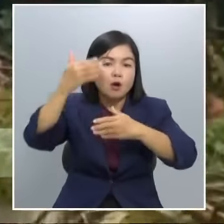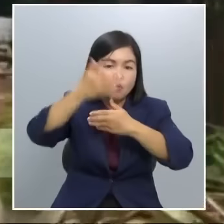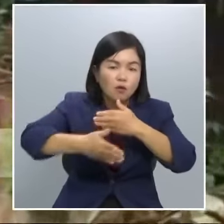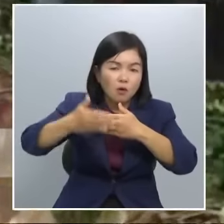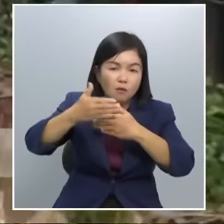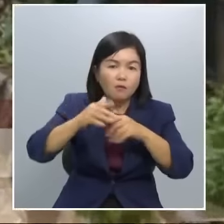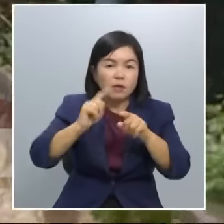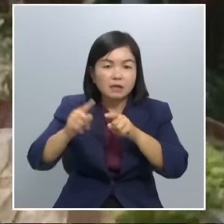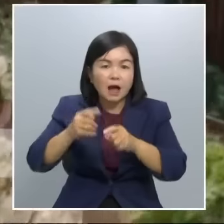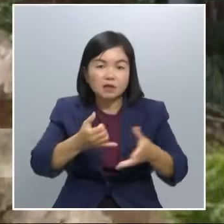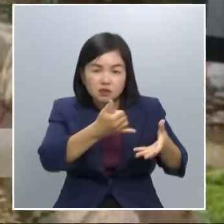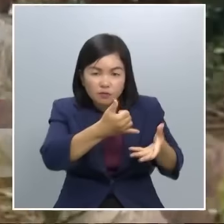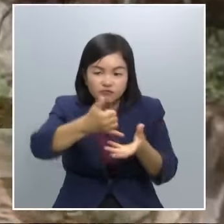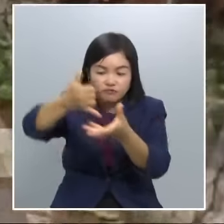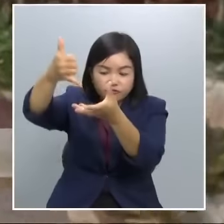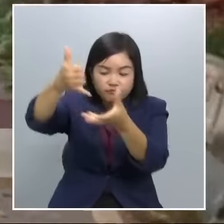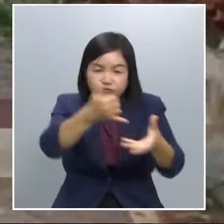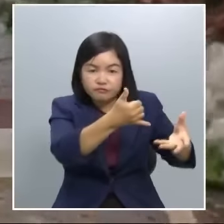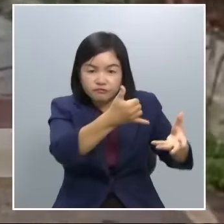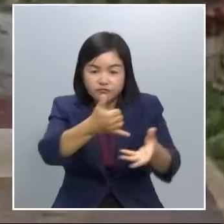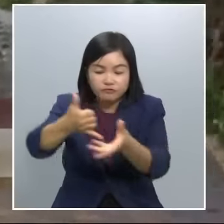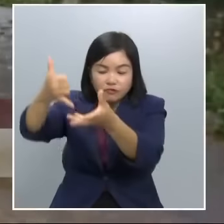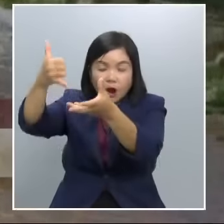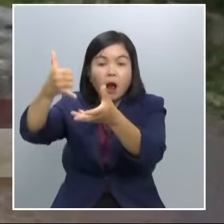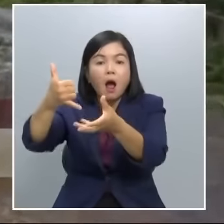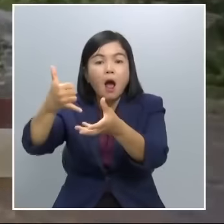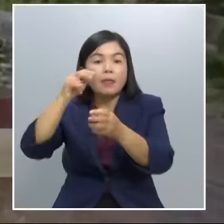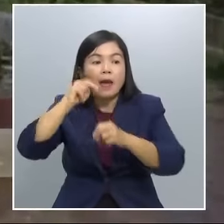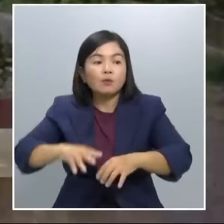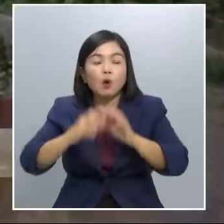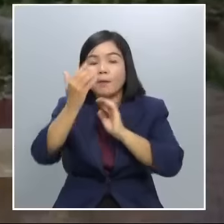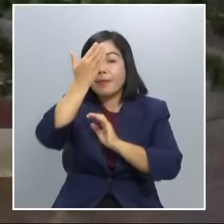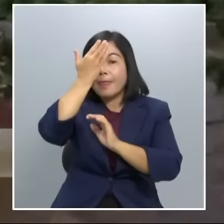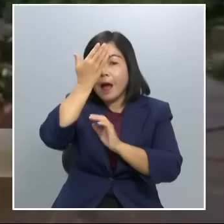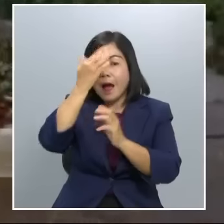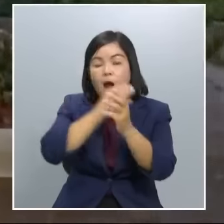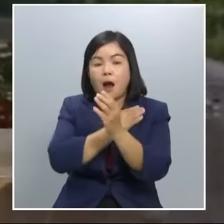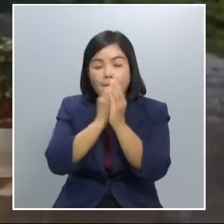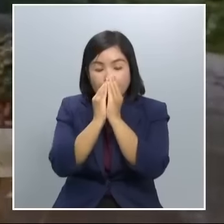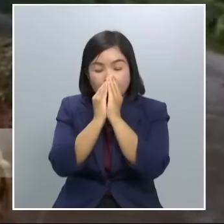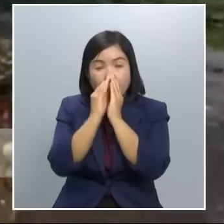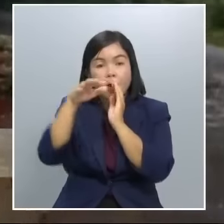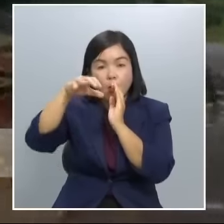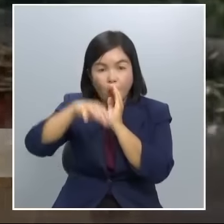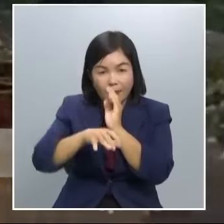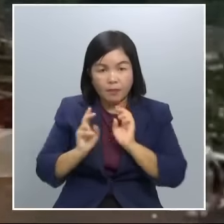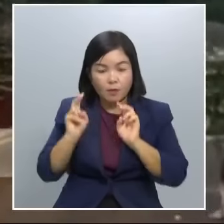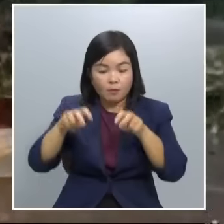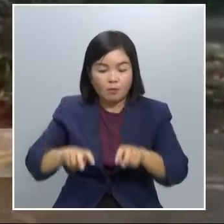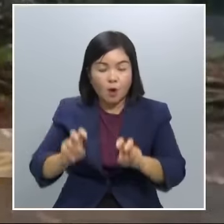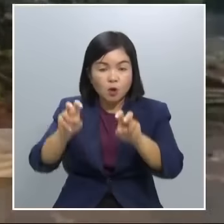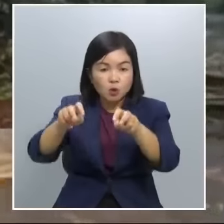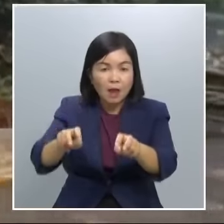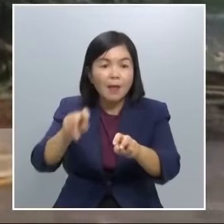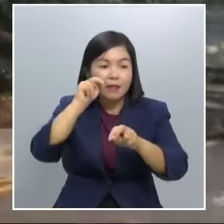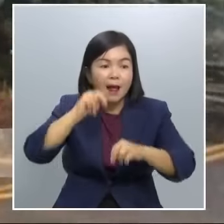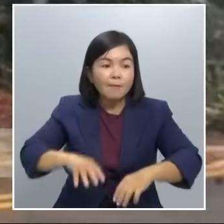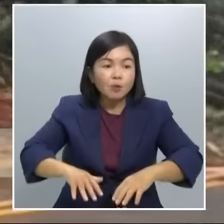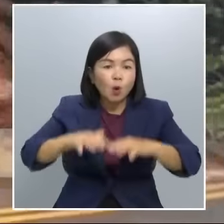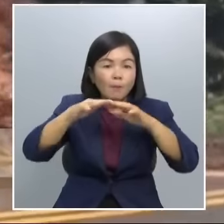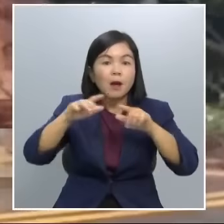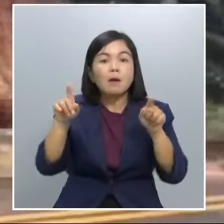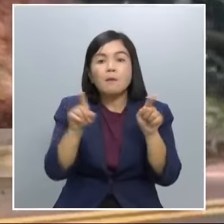ระเช้าขึ้นดอยสุเทพบริเวณลานตรงข้ามหน้าวัดพระธาตุดอยสุเทพอีกทิศหนึ่งทางเหนือของดอยสุเท